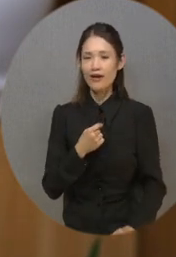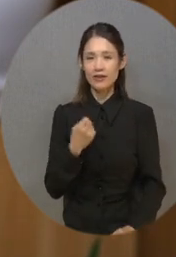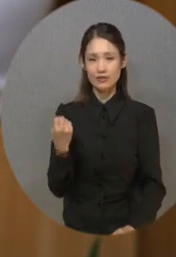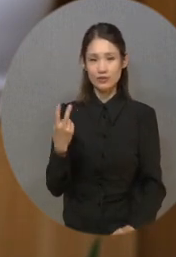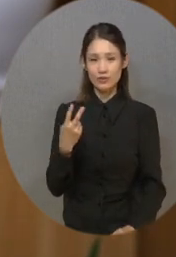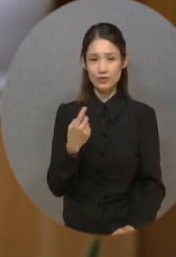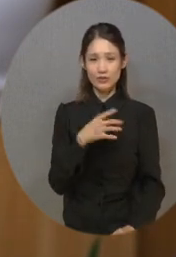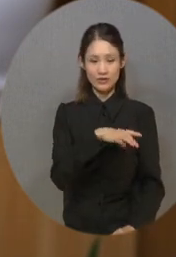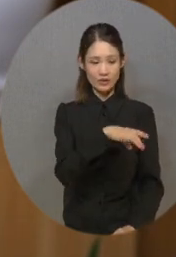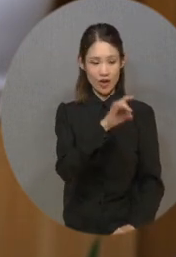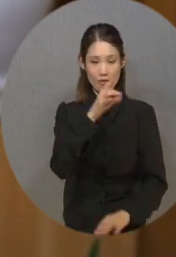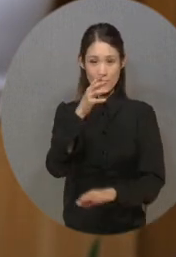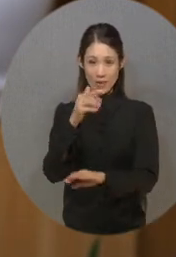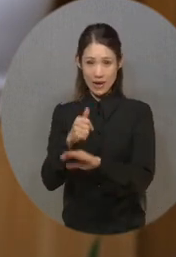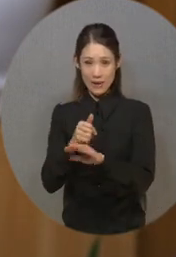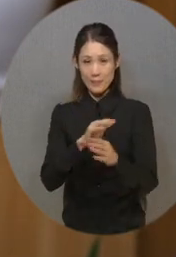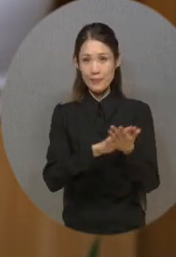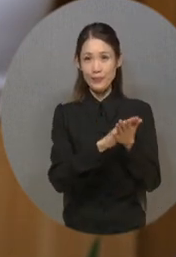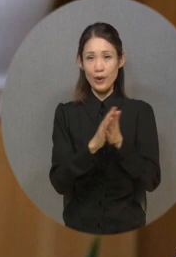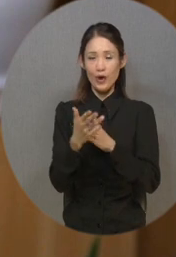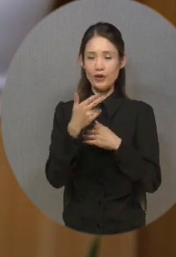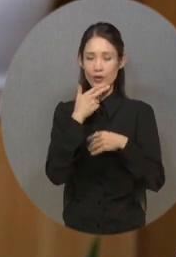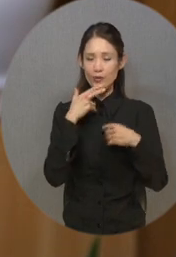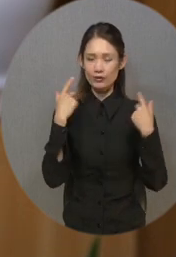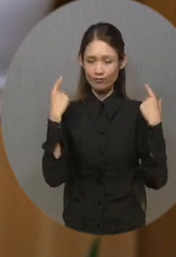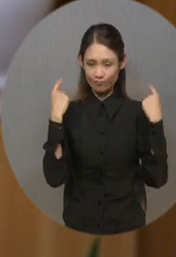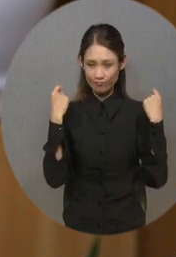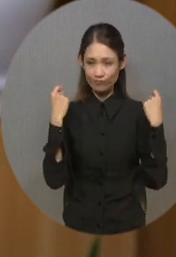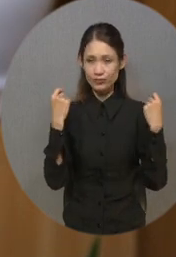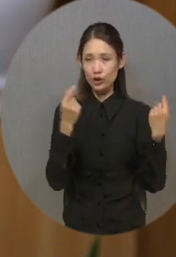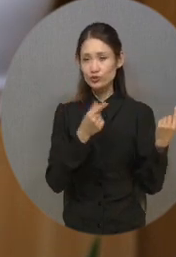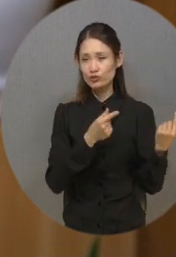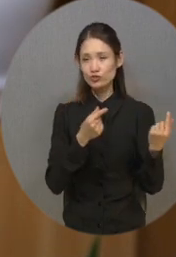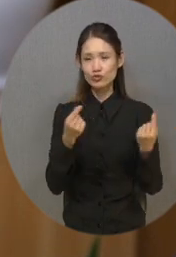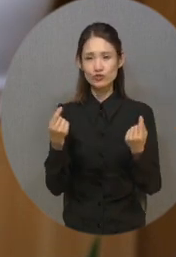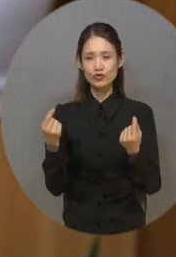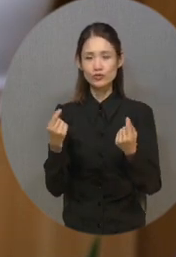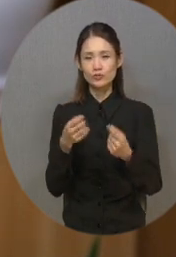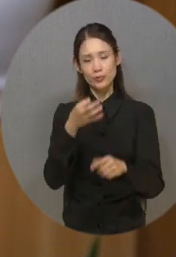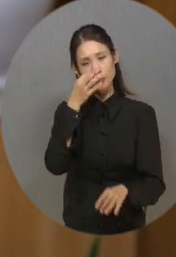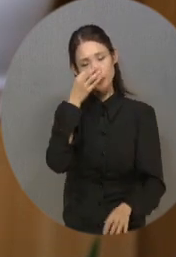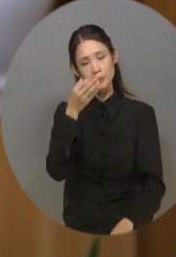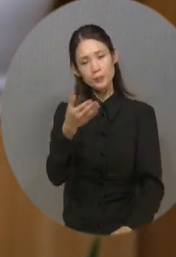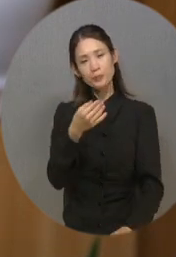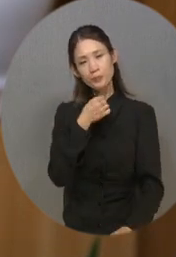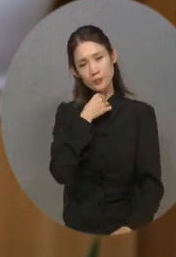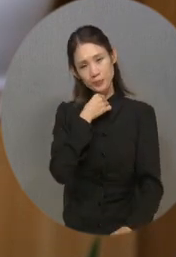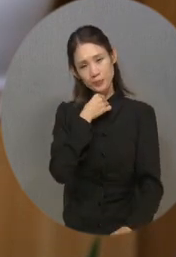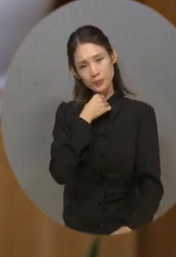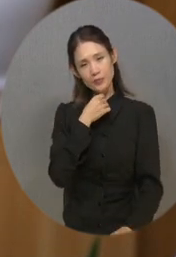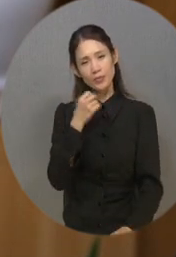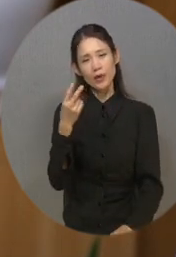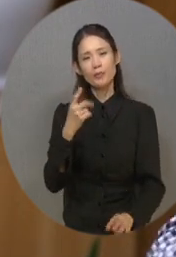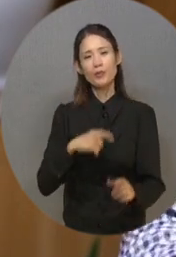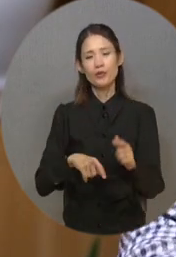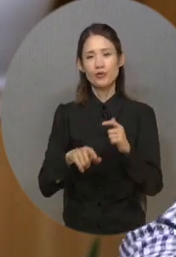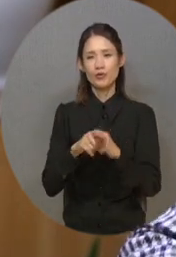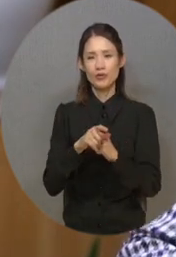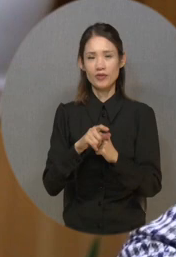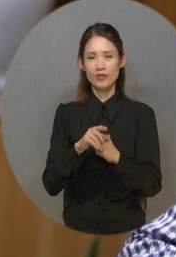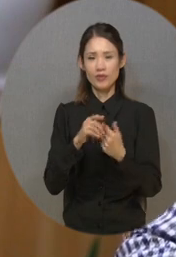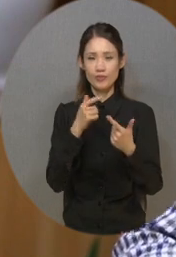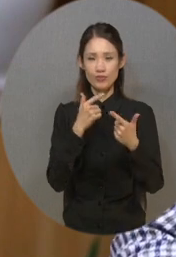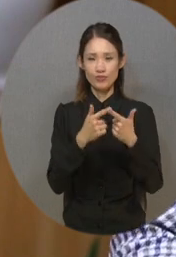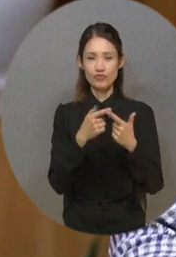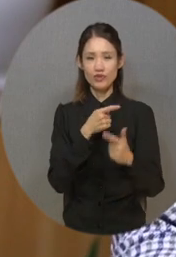처음과 끝이 우리는 변하지 않고 일관성 있게 부산은 엑스포를 유치한다는 걸 보여주기 위해서 제가 다시 한 번 더 부산이